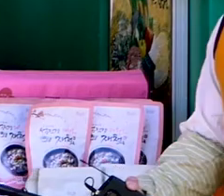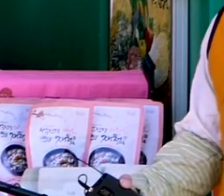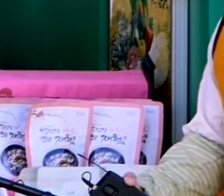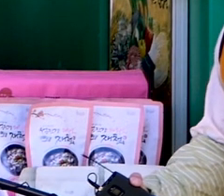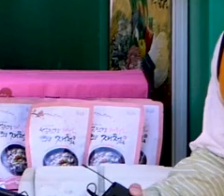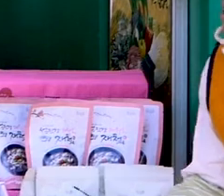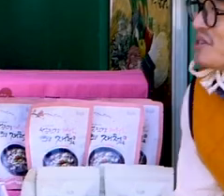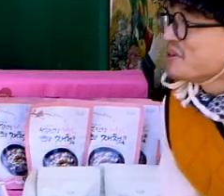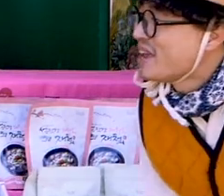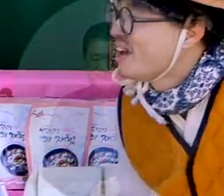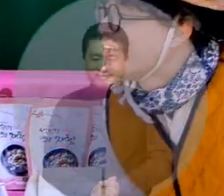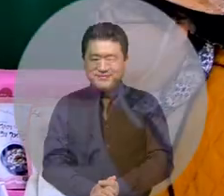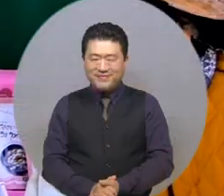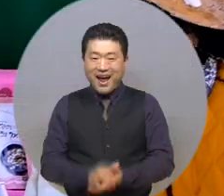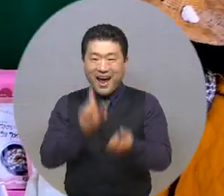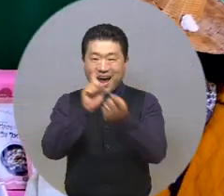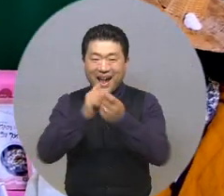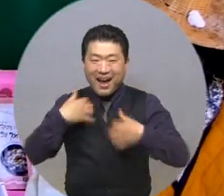주시겠습니다. 감사합니다.